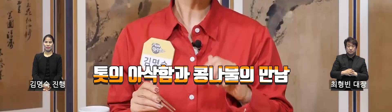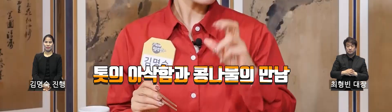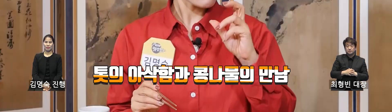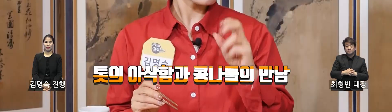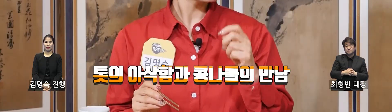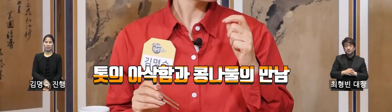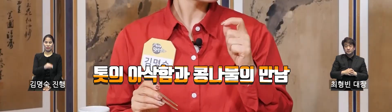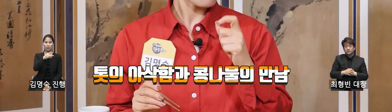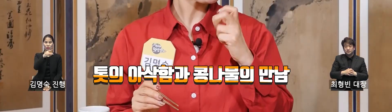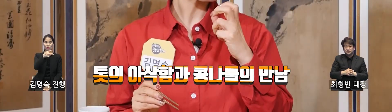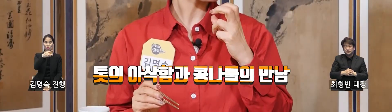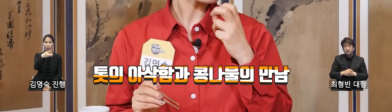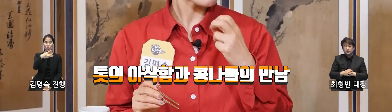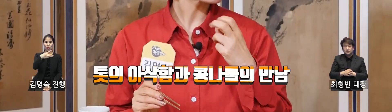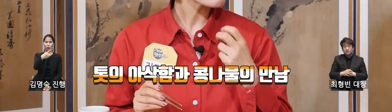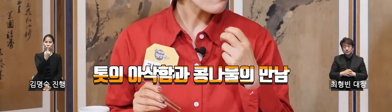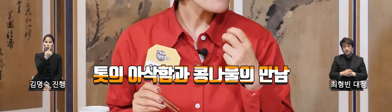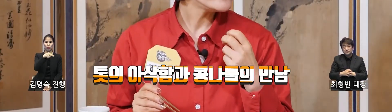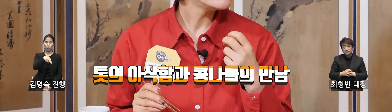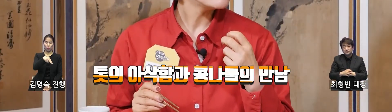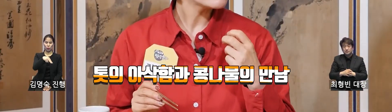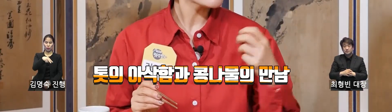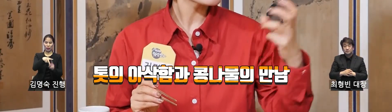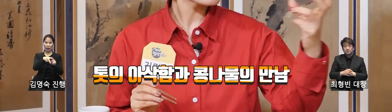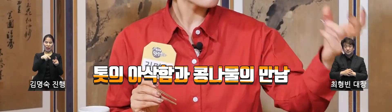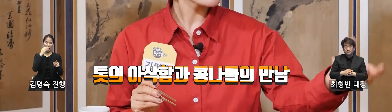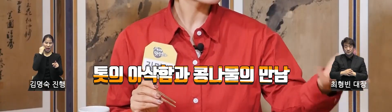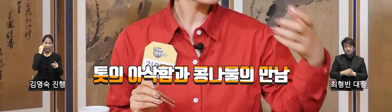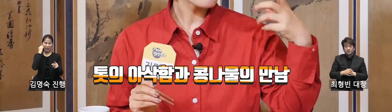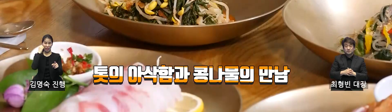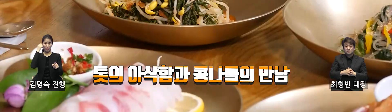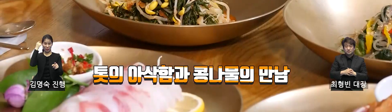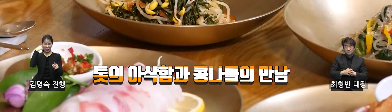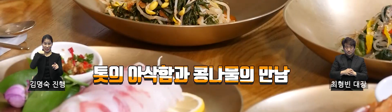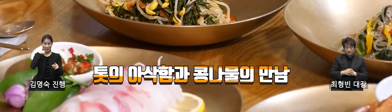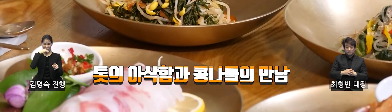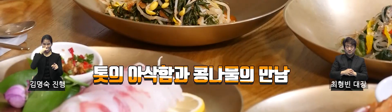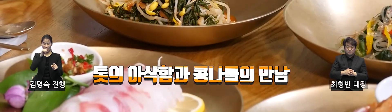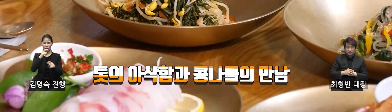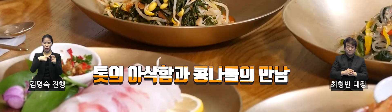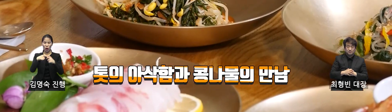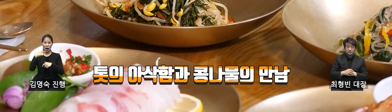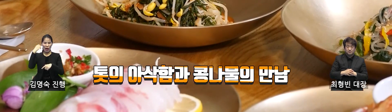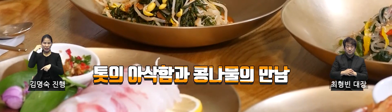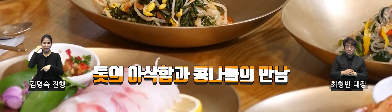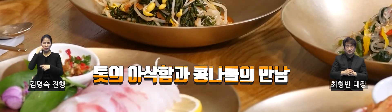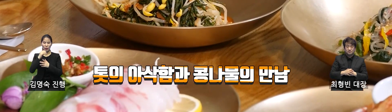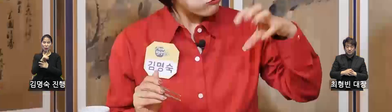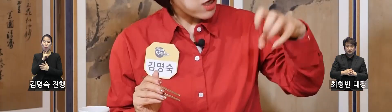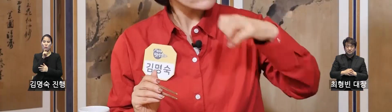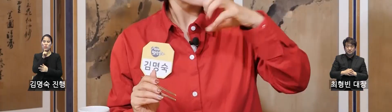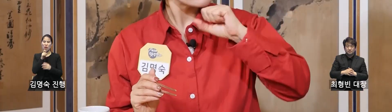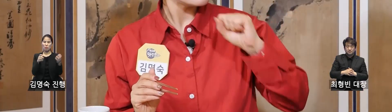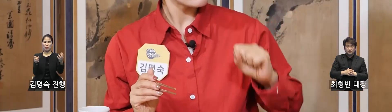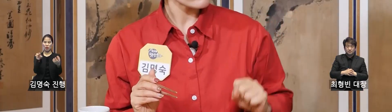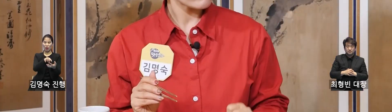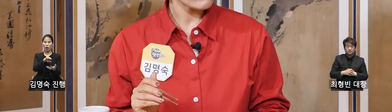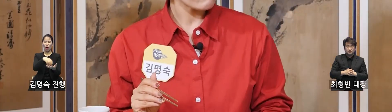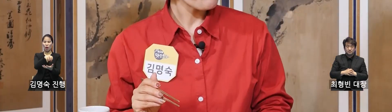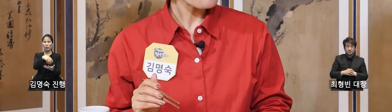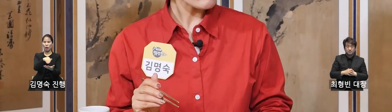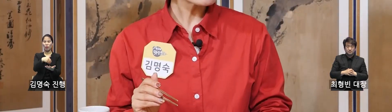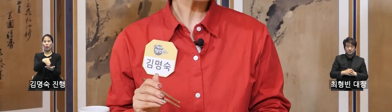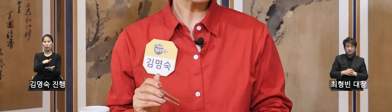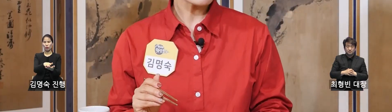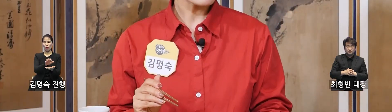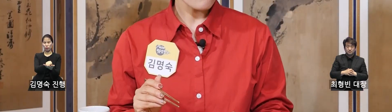펜 3 아 그 아서 카메 있는데도 거기에 또 더 아삭하게 실패도 콩나물 타고 같이 이렇게